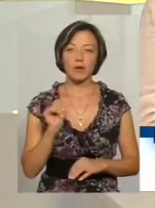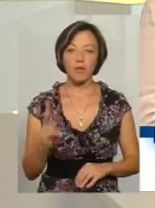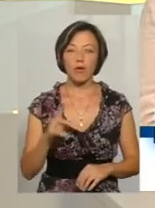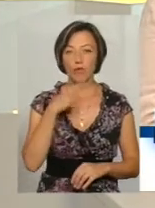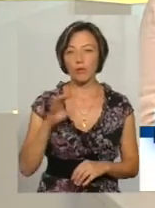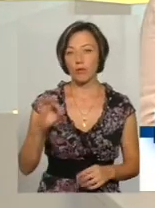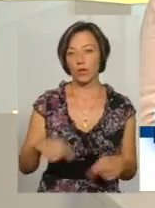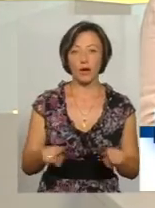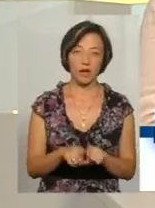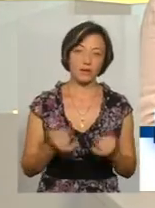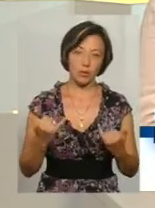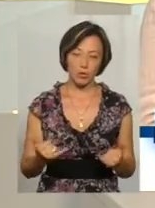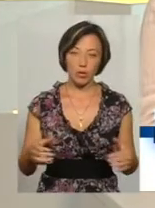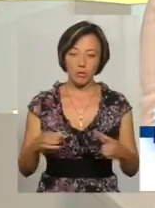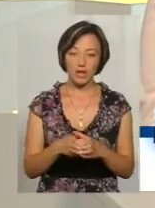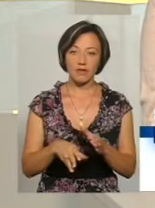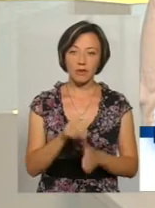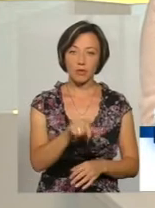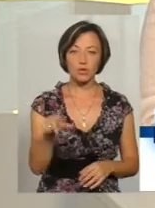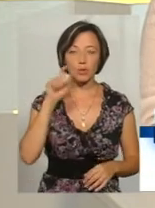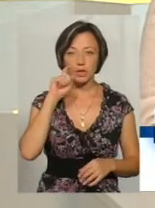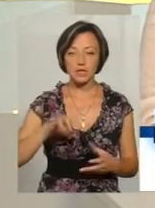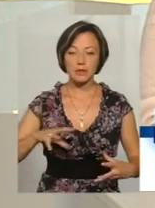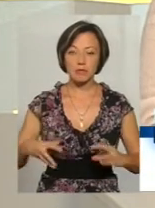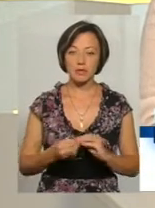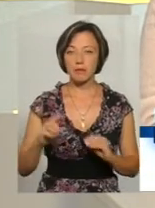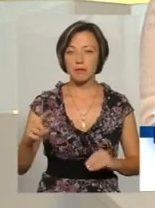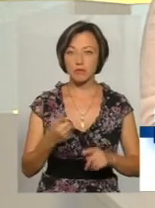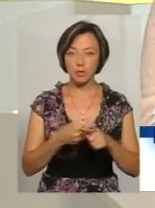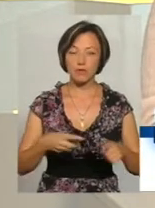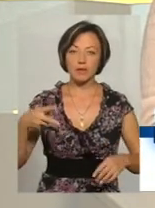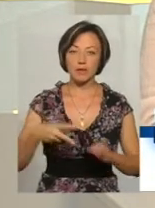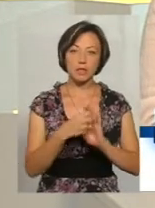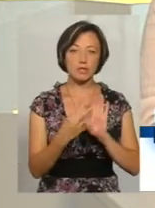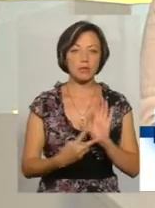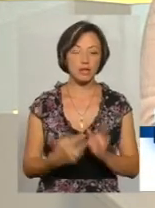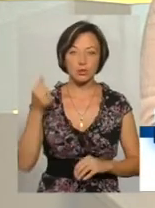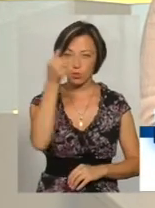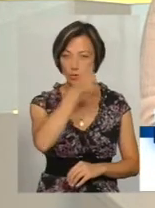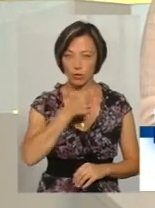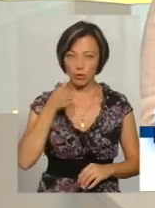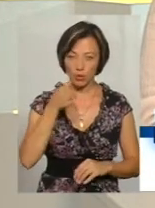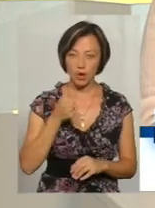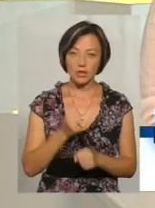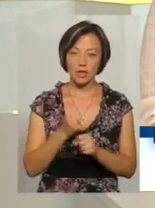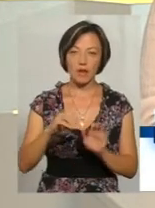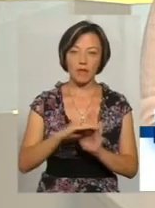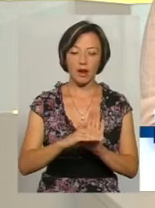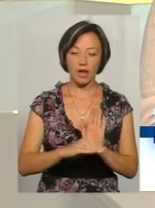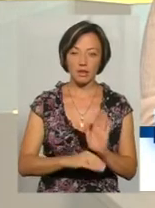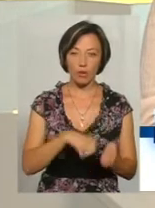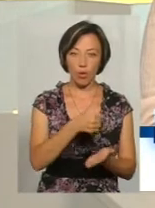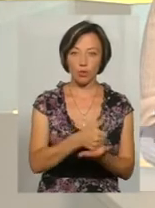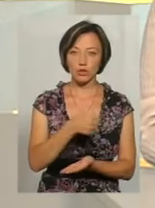про таке сьогодні. Комітет виборців України за підсумками першої половини 2017 року склав рейтинг очільників